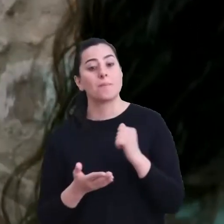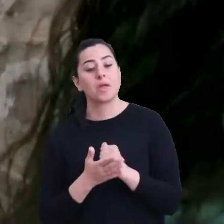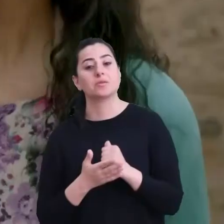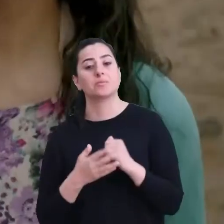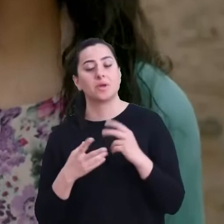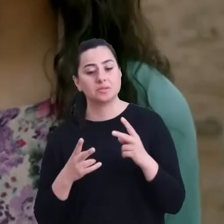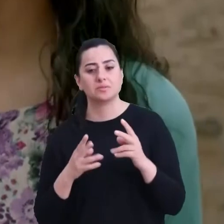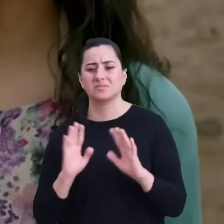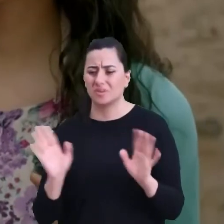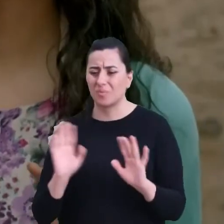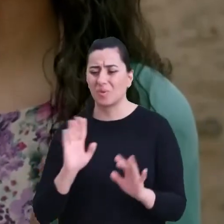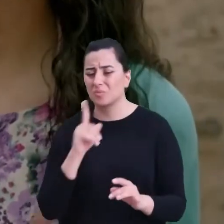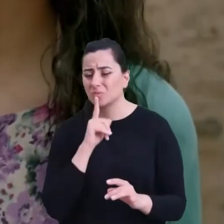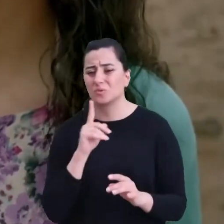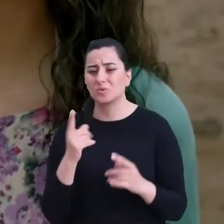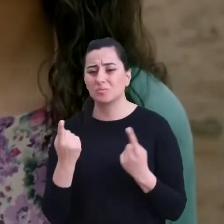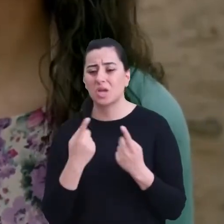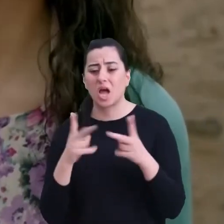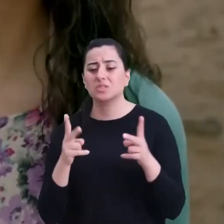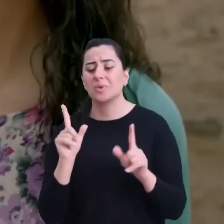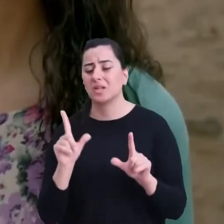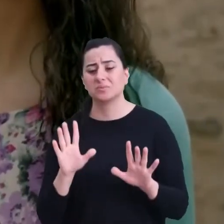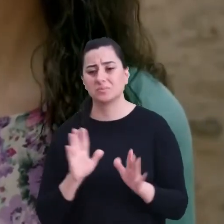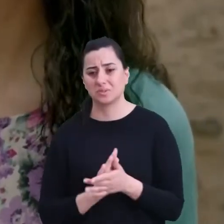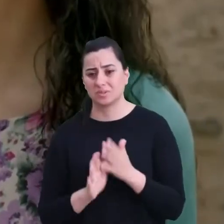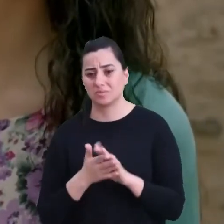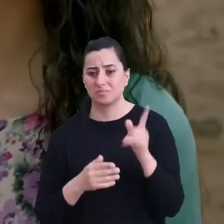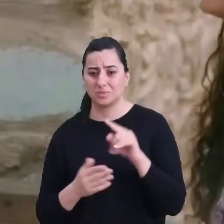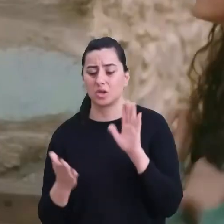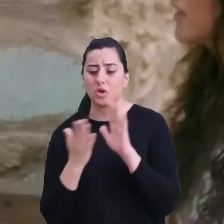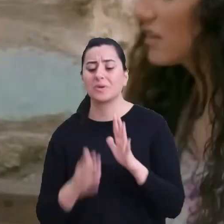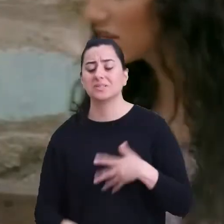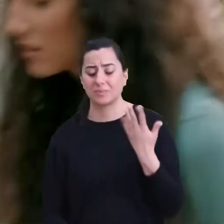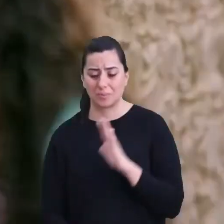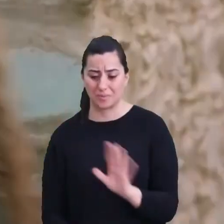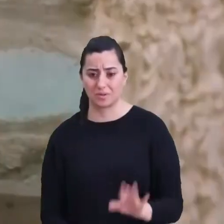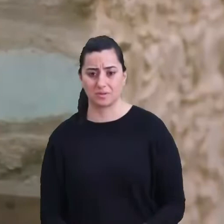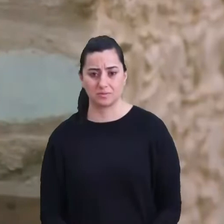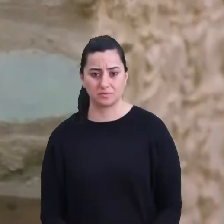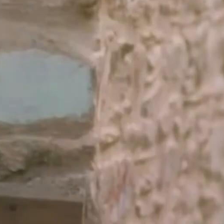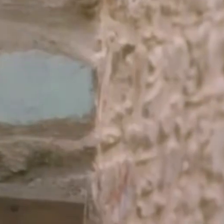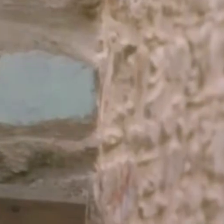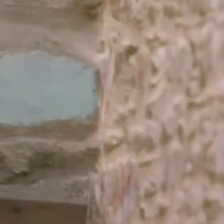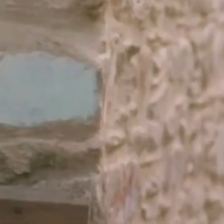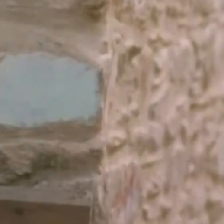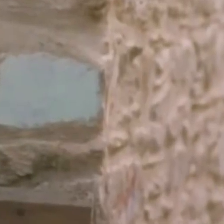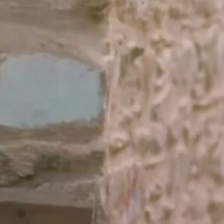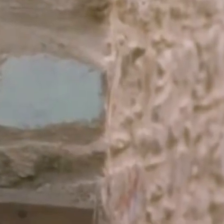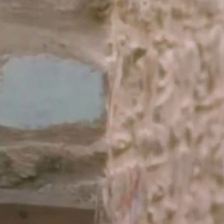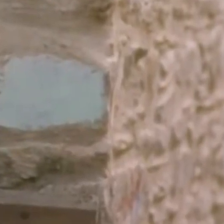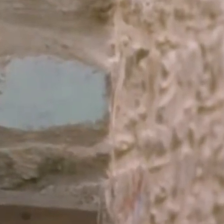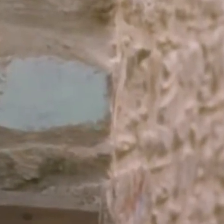şöyle açıklayıveren ben sana. Tamam Süleyman tamam. Bana bir şey açıklamana gerek yok. Bir daha karşıma çıkma yeter. Atarlı yanından yürüyüp